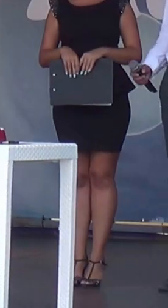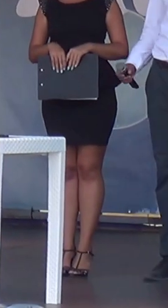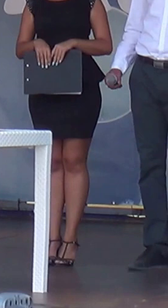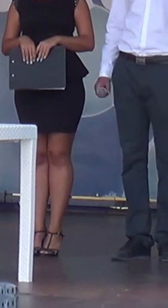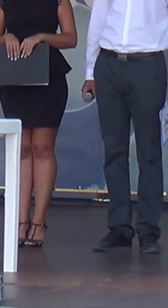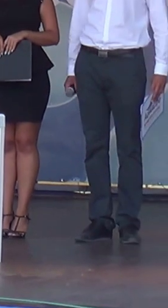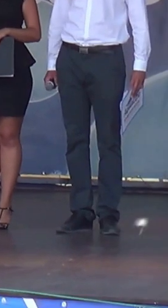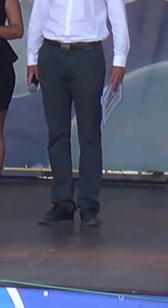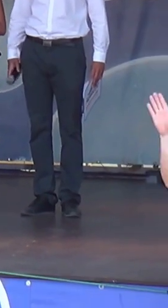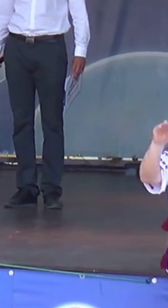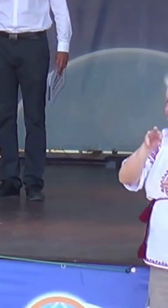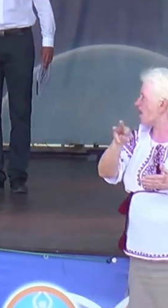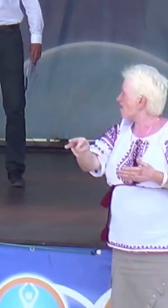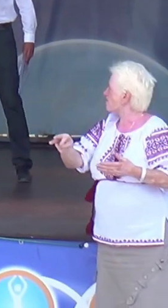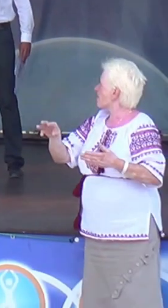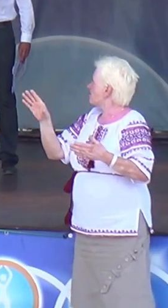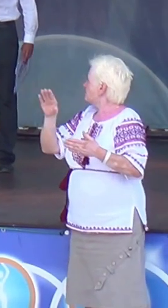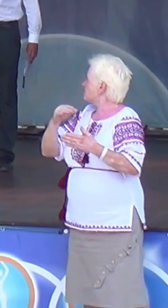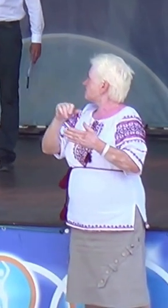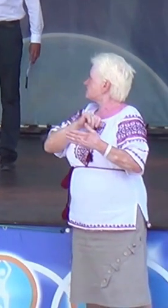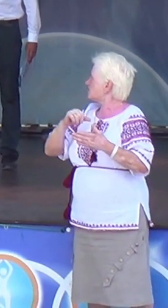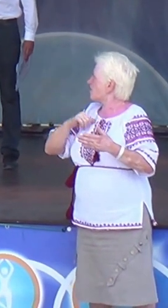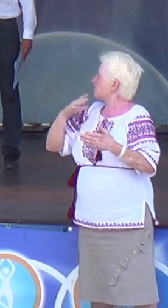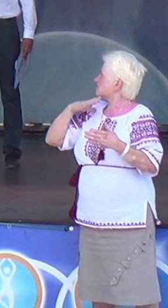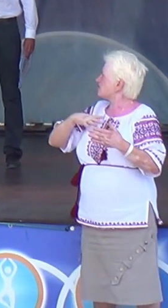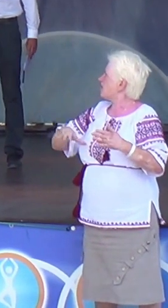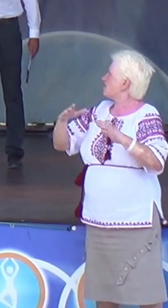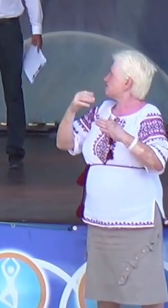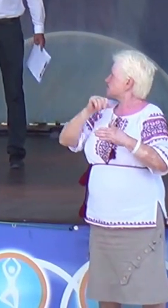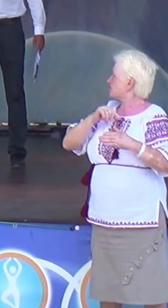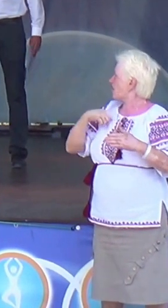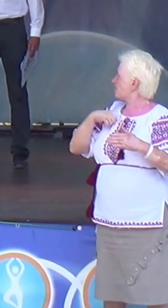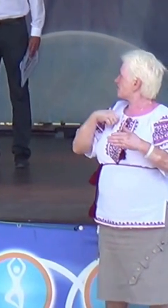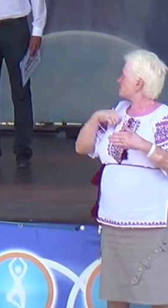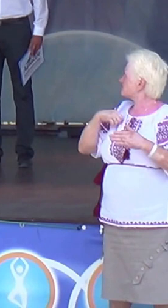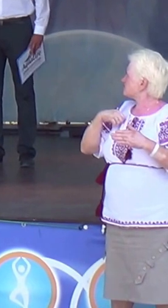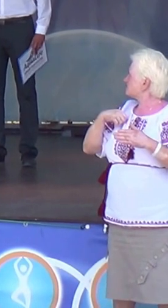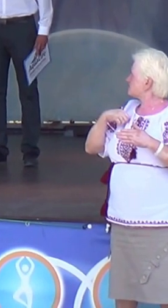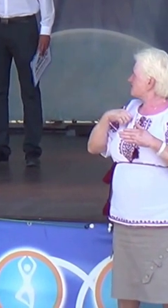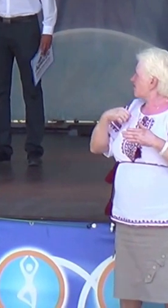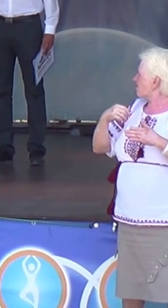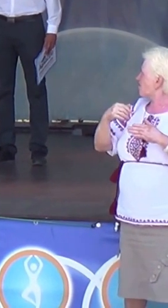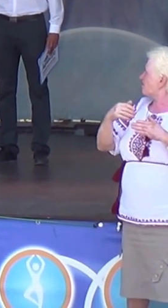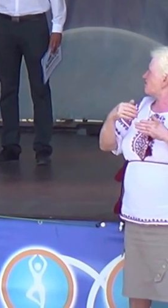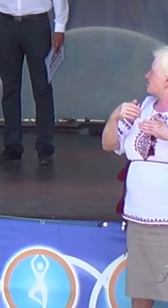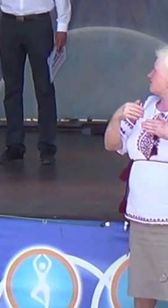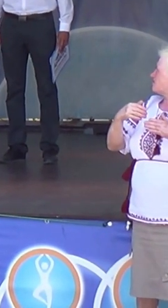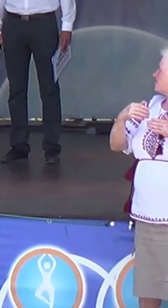игре. Впервые у нас несколько событий. Впервые с нами вместе играют люди с ограниченными